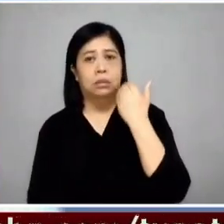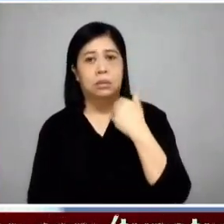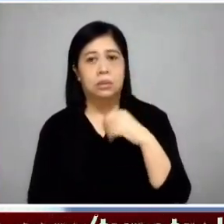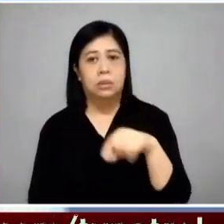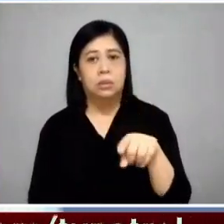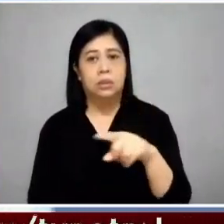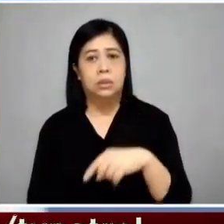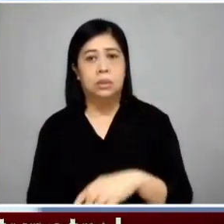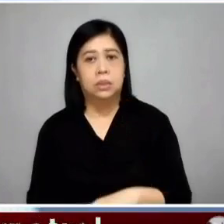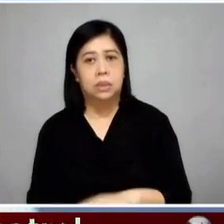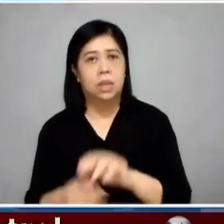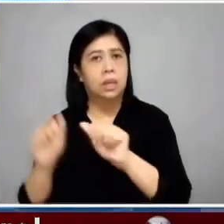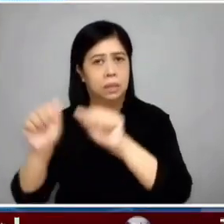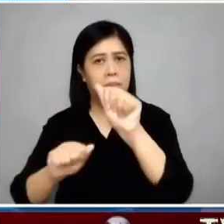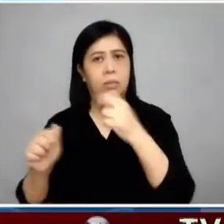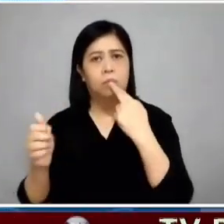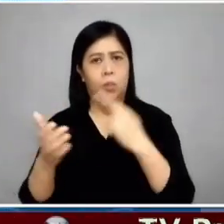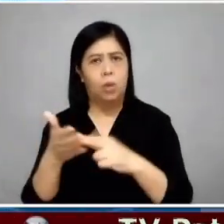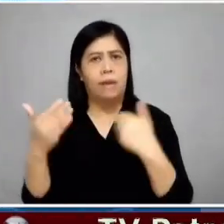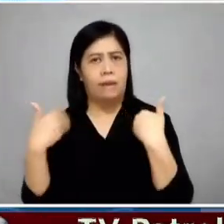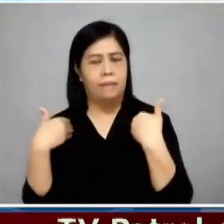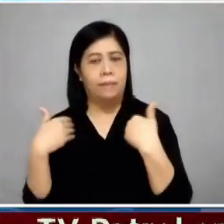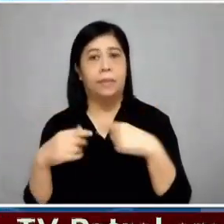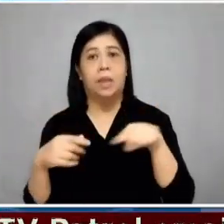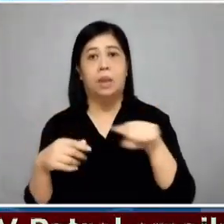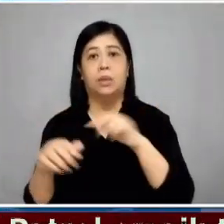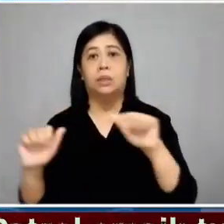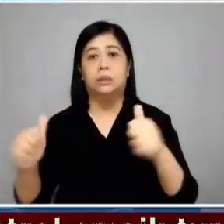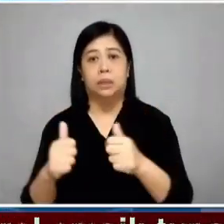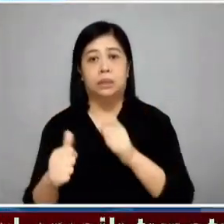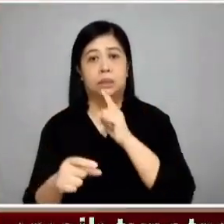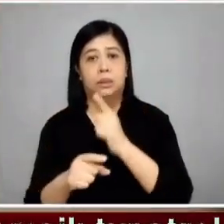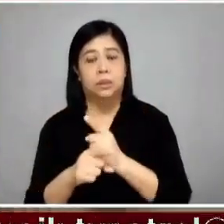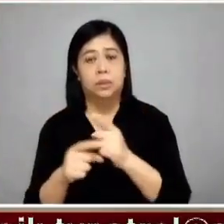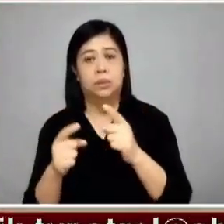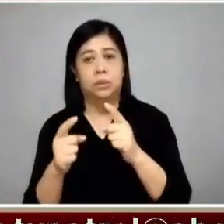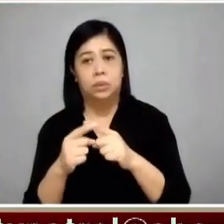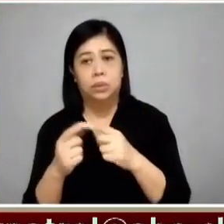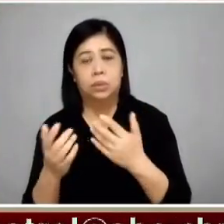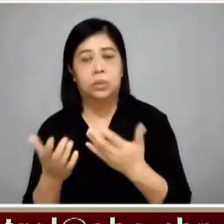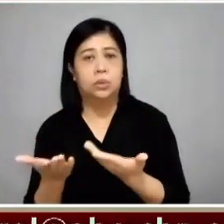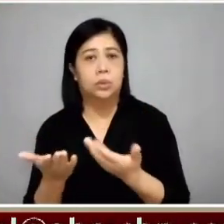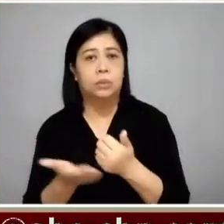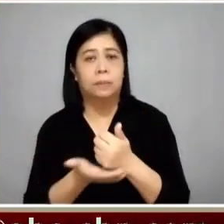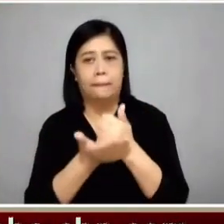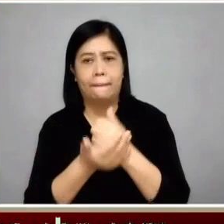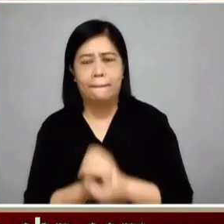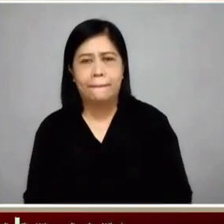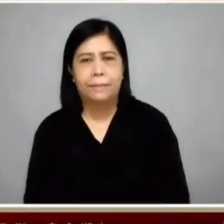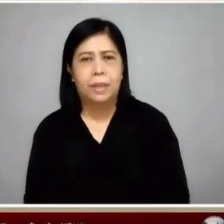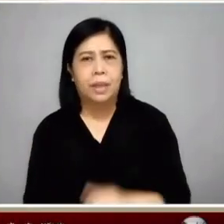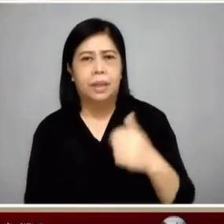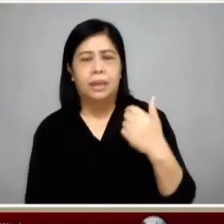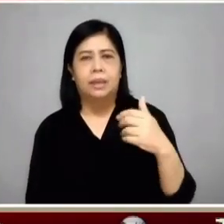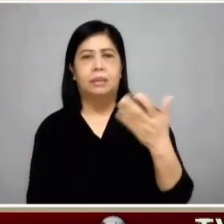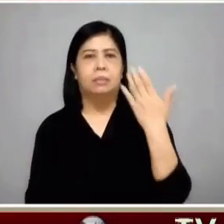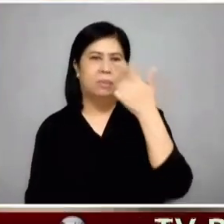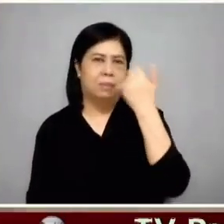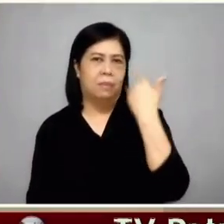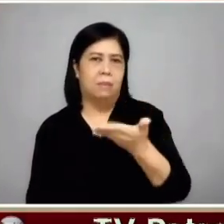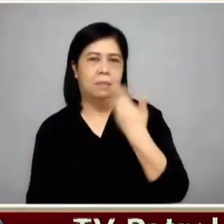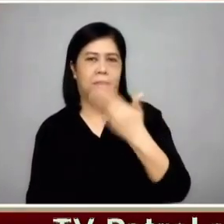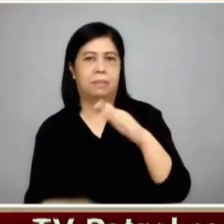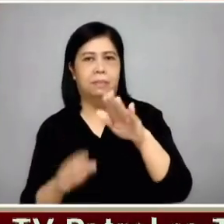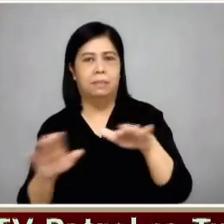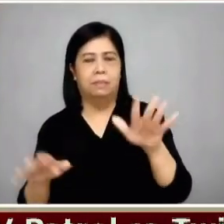in assessment reports. Our challenge really is implementation. Bukod sa child mortality dahil sa gutom, sa pagtaya